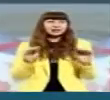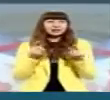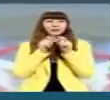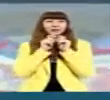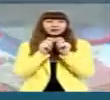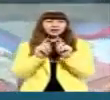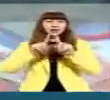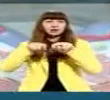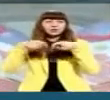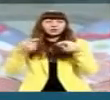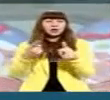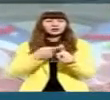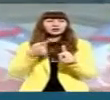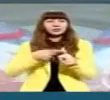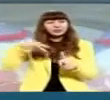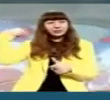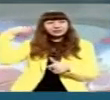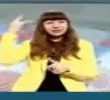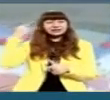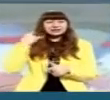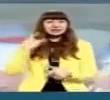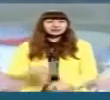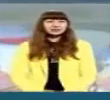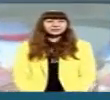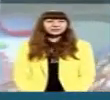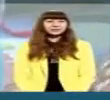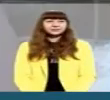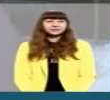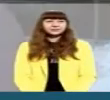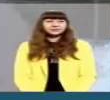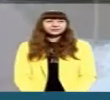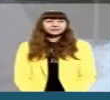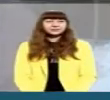Балақайларды қуантуға асық. Президент сыйлығын табыс ету үшін үйлеріне барады.